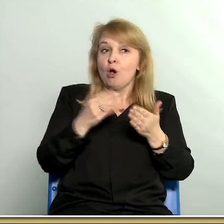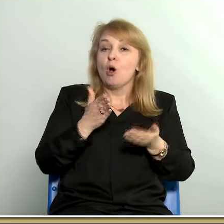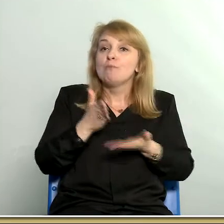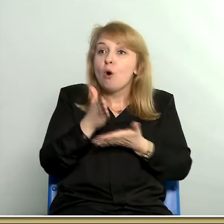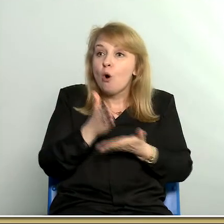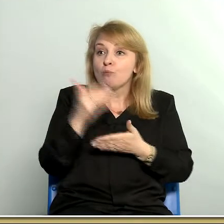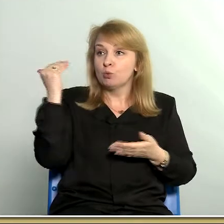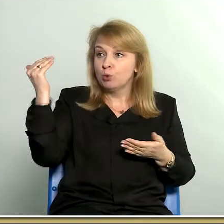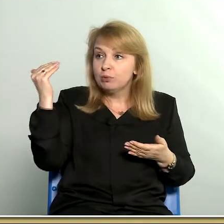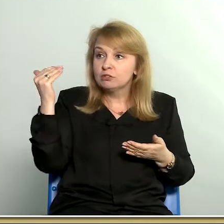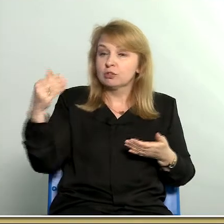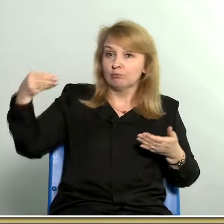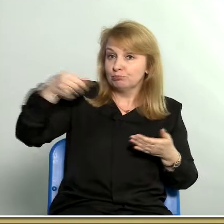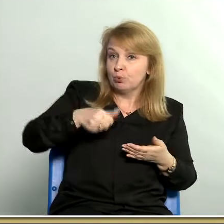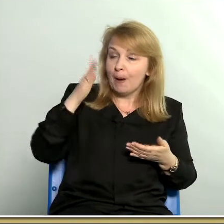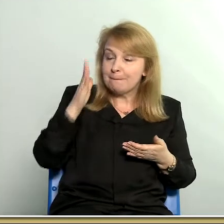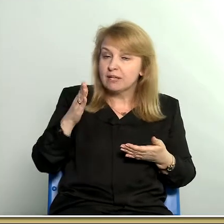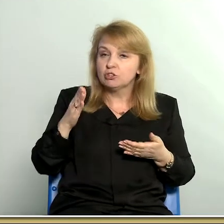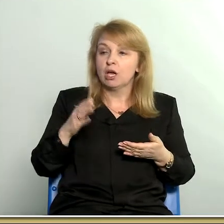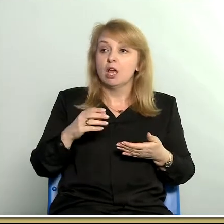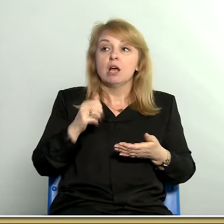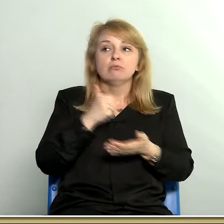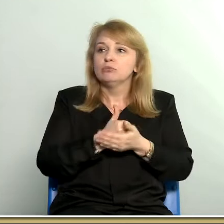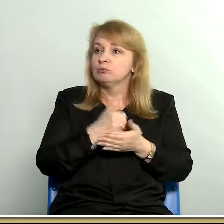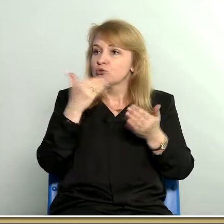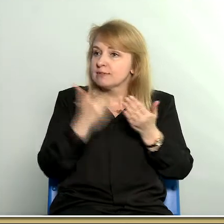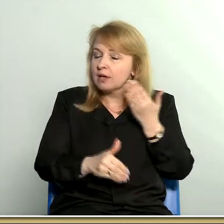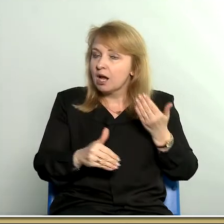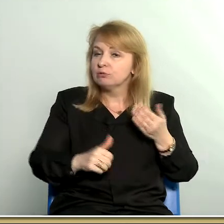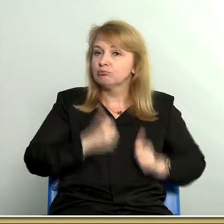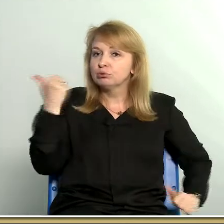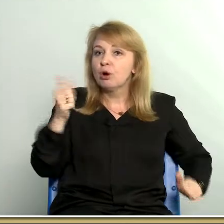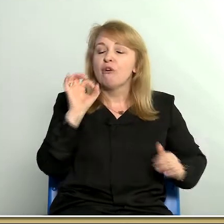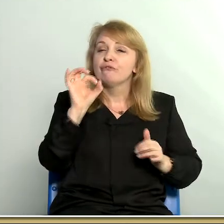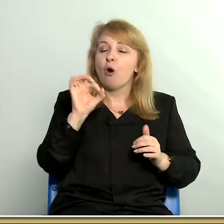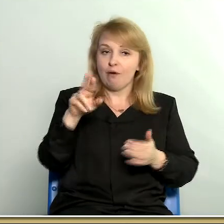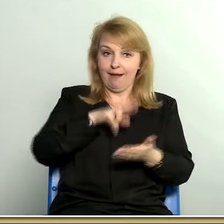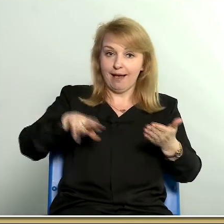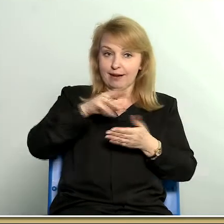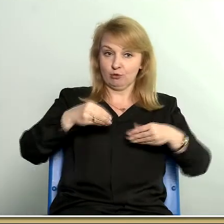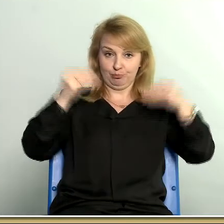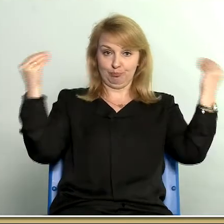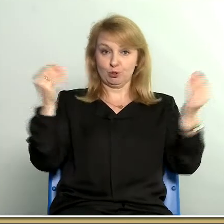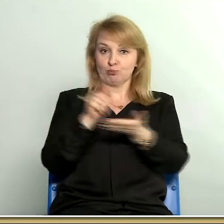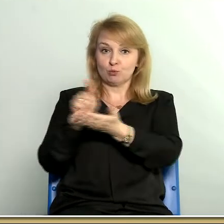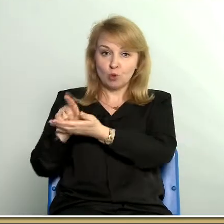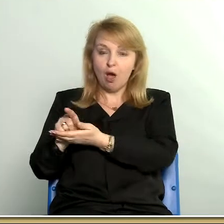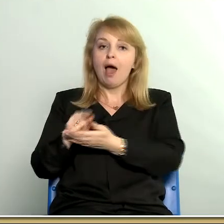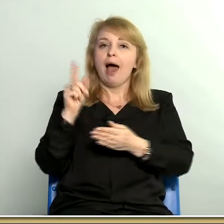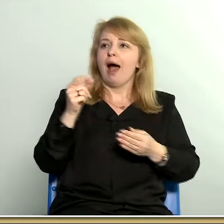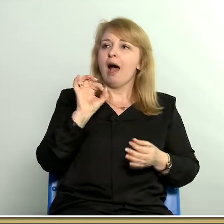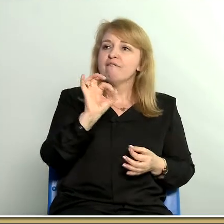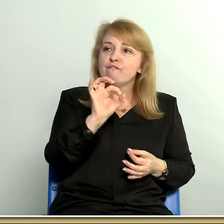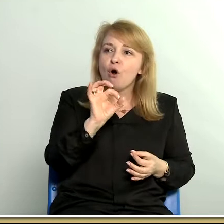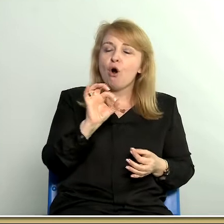publicznej, nie ucierpieli na tym, że otóż statystycznie region staje się lepiej rozwinięty i statystycznie miałby